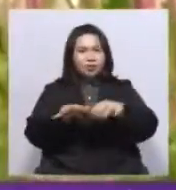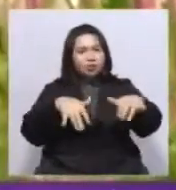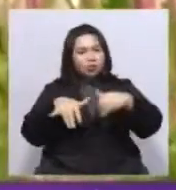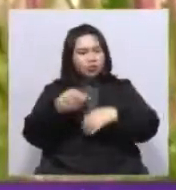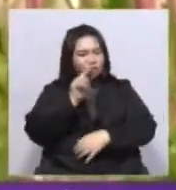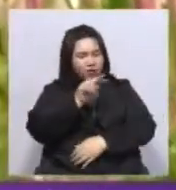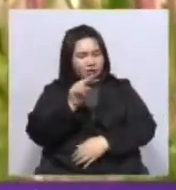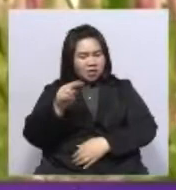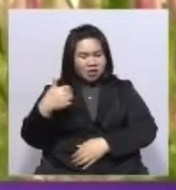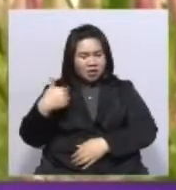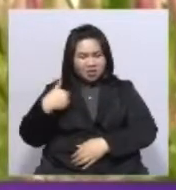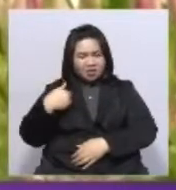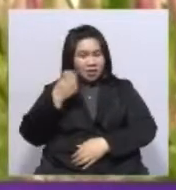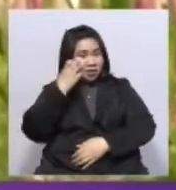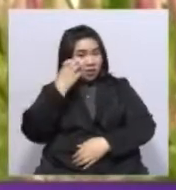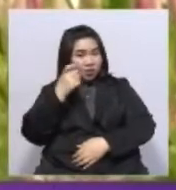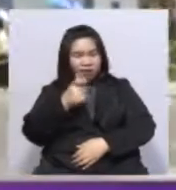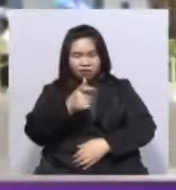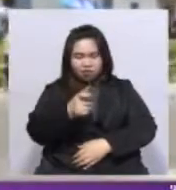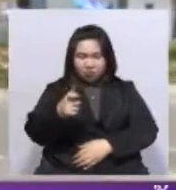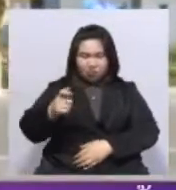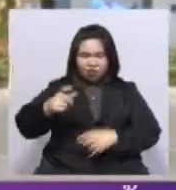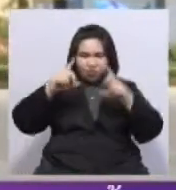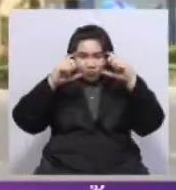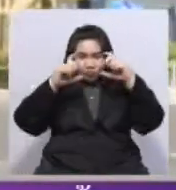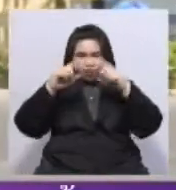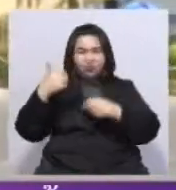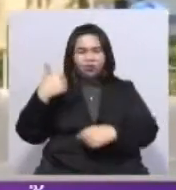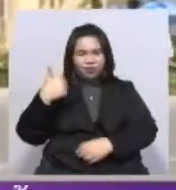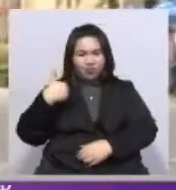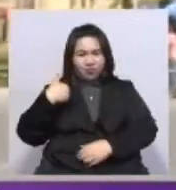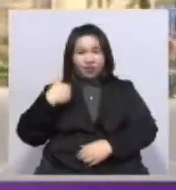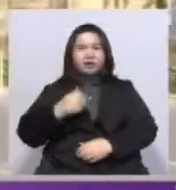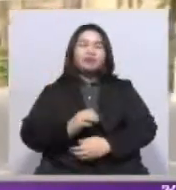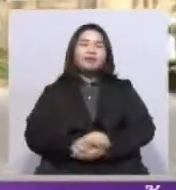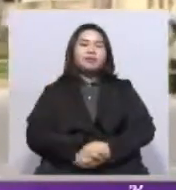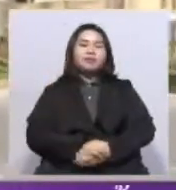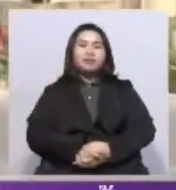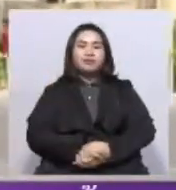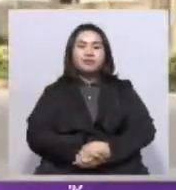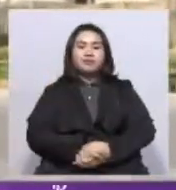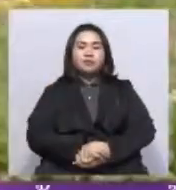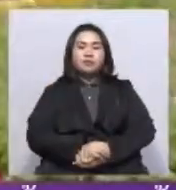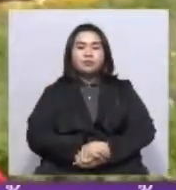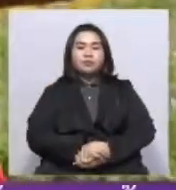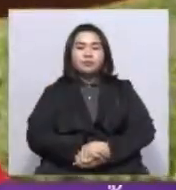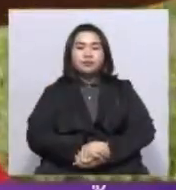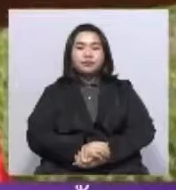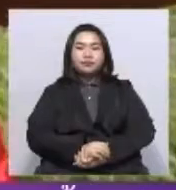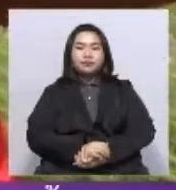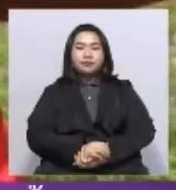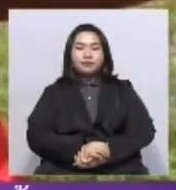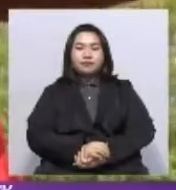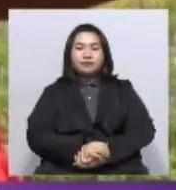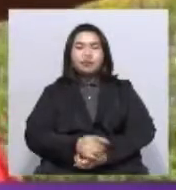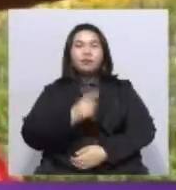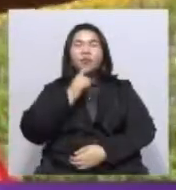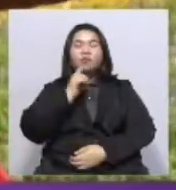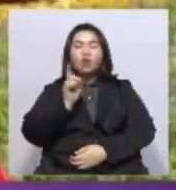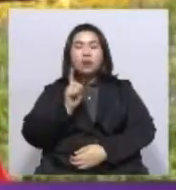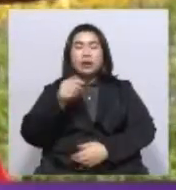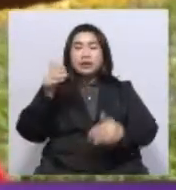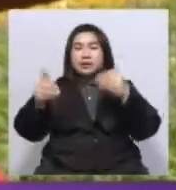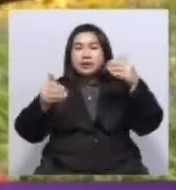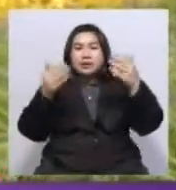ที่พบเห็นต่างต้องหยิบโทรศัพท์หรือว่ากล้องถ่ายรูปขึ้นมาถ่ายภาพกันทุกคนเลยค่ะ ก็คืออันง